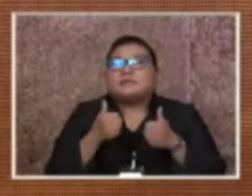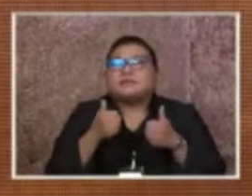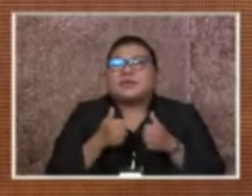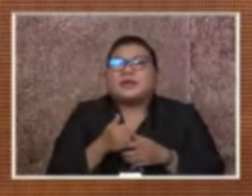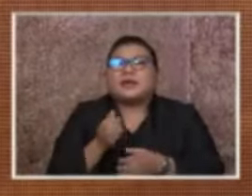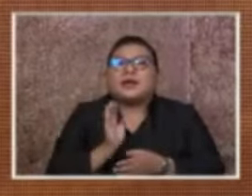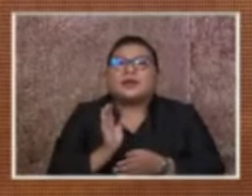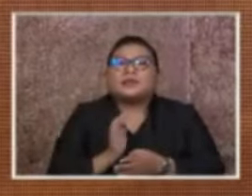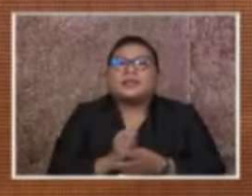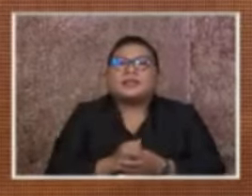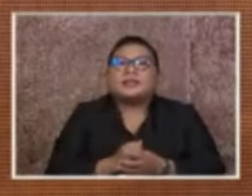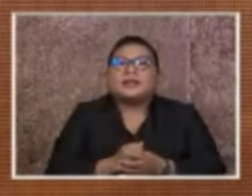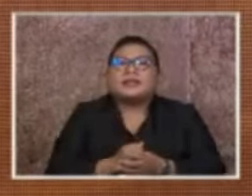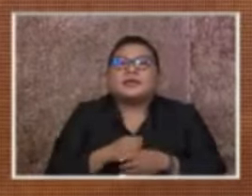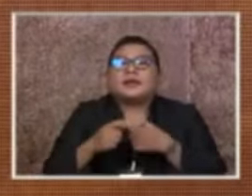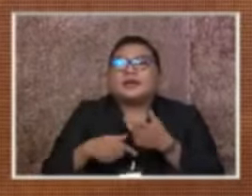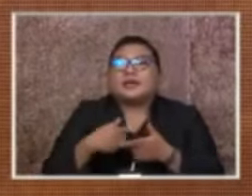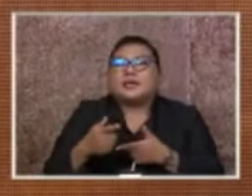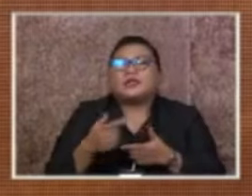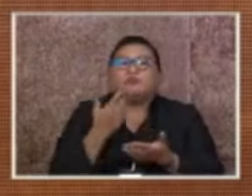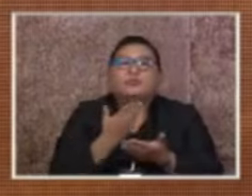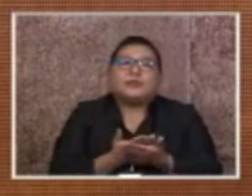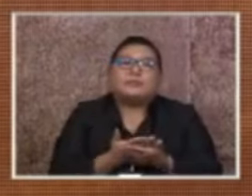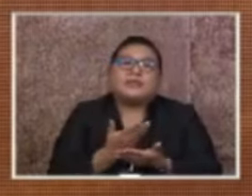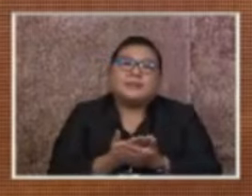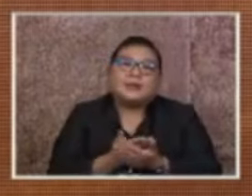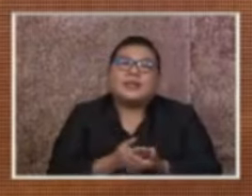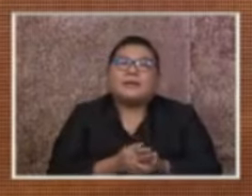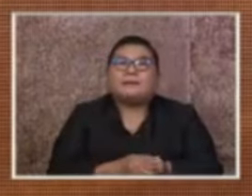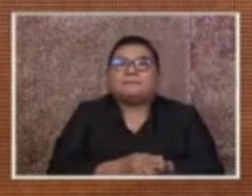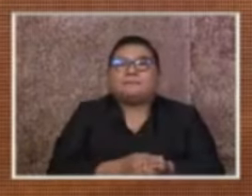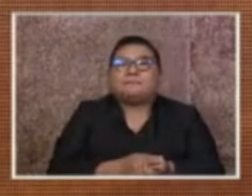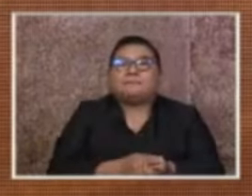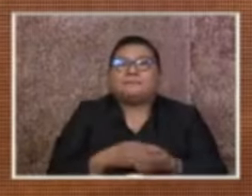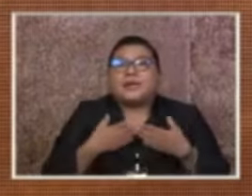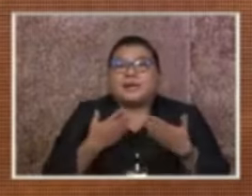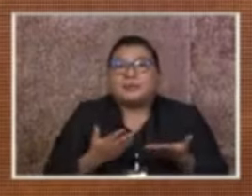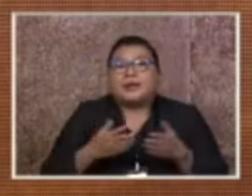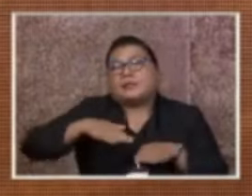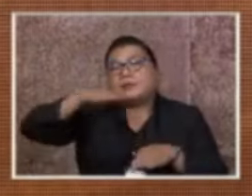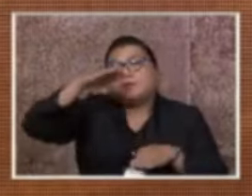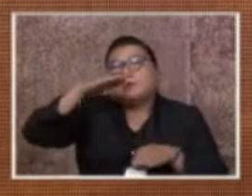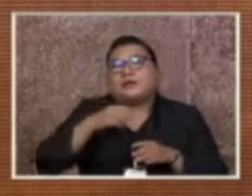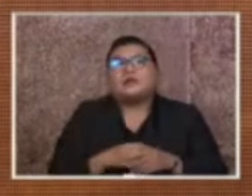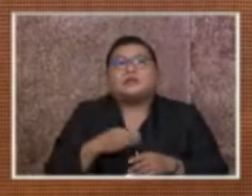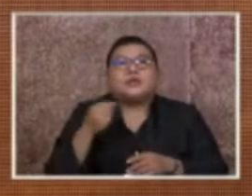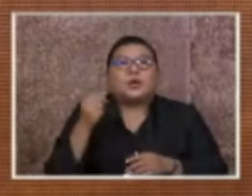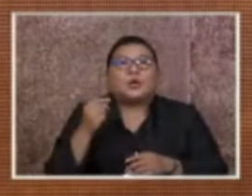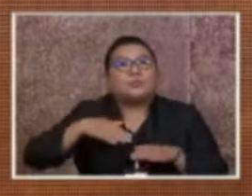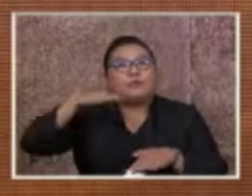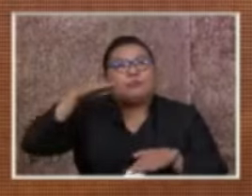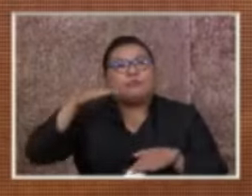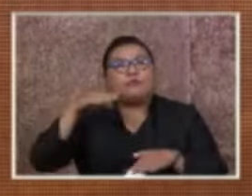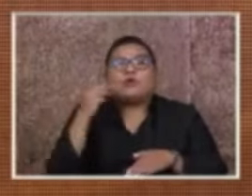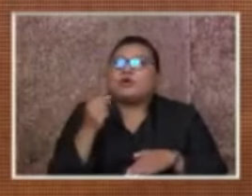tadi ee lagi untuk menggepeng Yang penting bagaimana kita meningkatkan ekonominya dulu kalau ekonominya